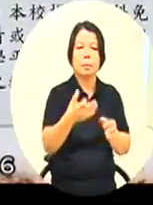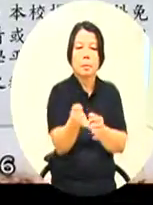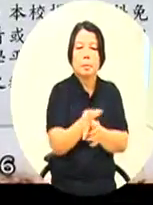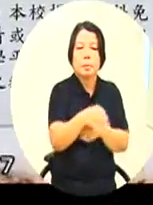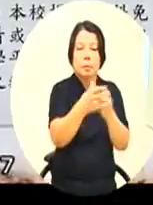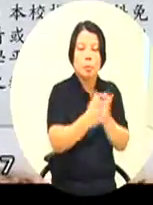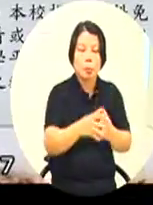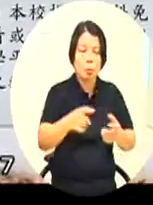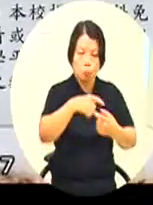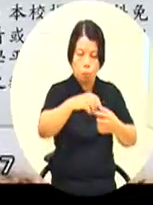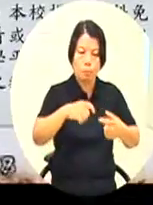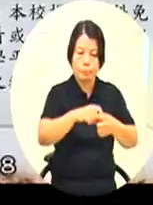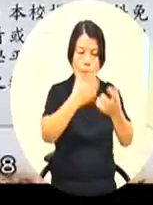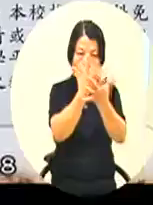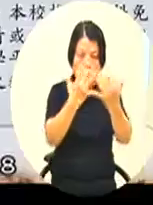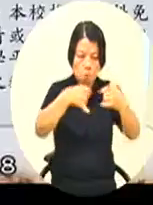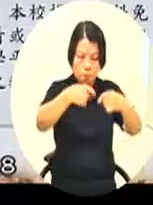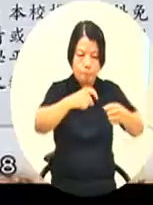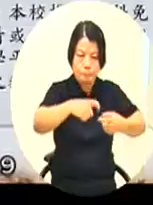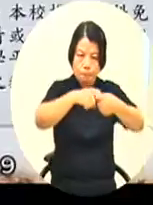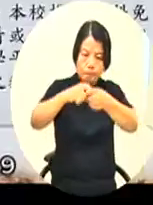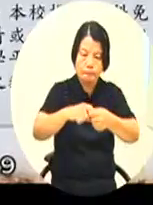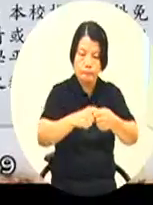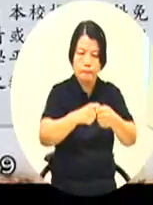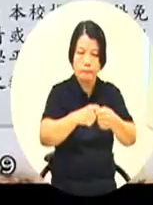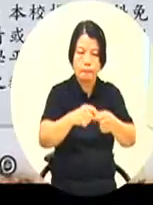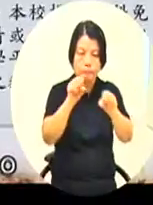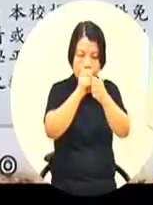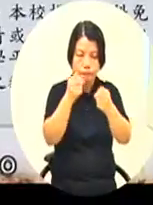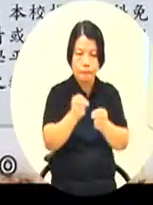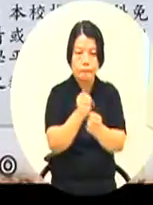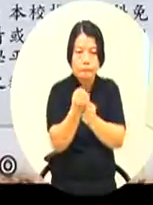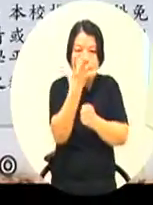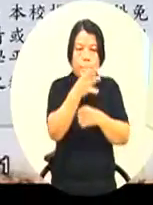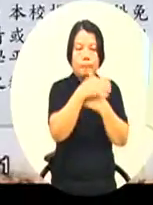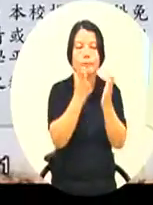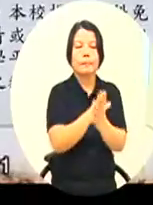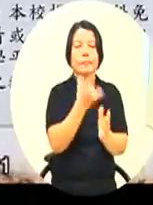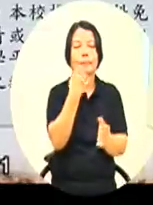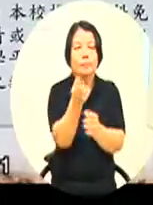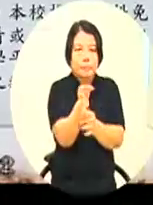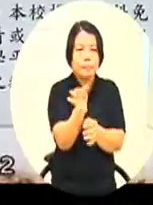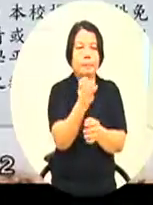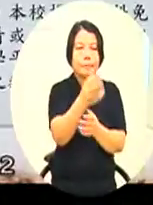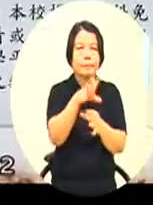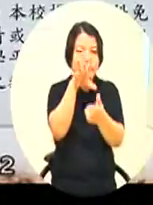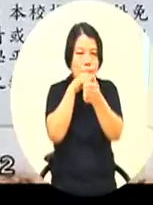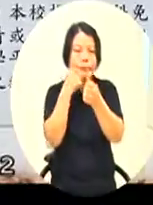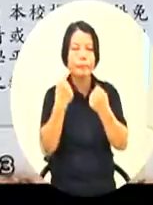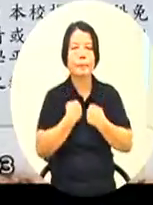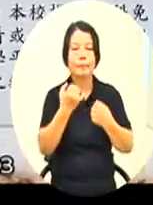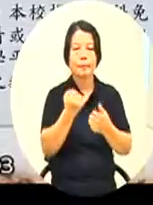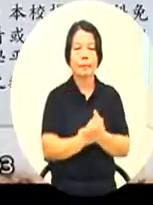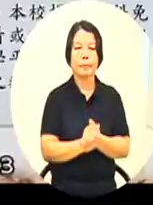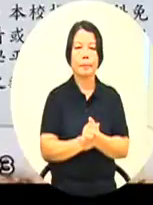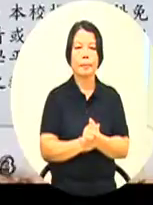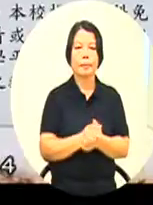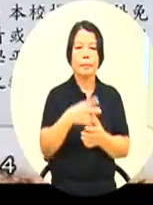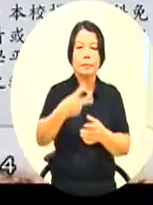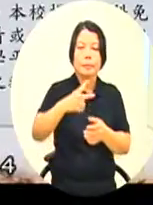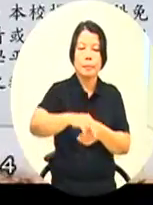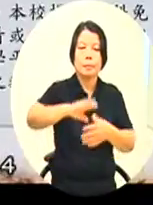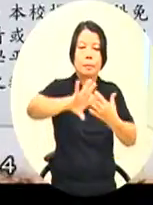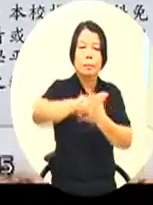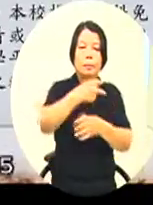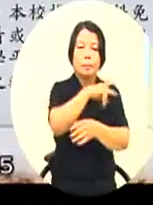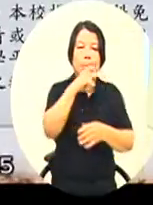网站，你就可以看到我们的免费课程哈。这免费课程非常多元，是直接开放的哈。那接下来我就还要再把更多的